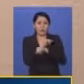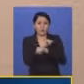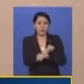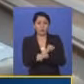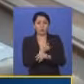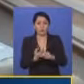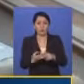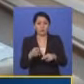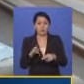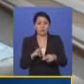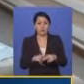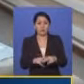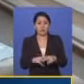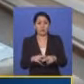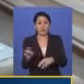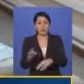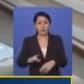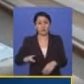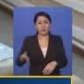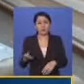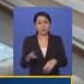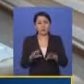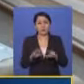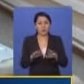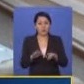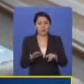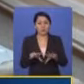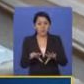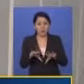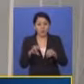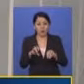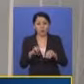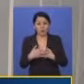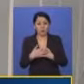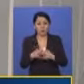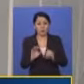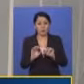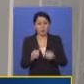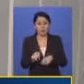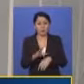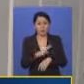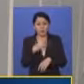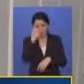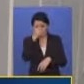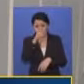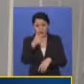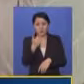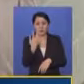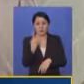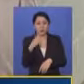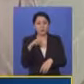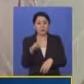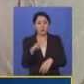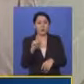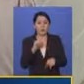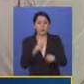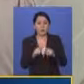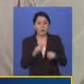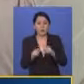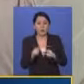бағдарламасын енгізу ауданаралық ауруханада компьютерлік томография кабинетін ашуға мүмкіндік берген. Биыл онда 4000-нан астам адам